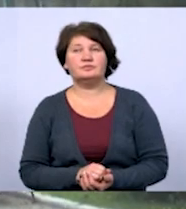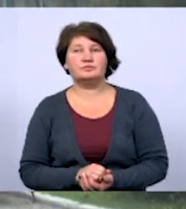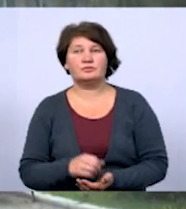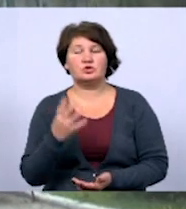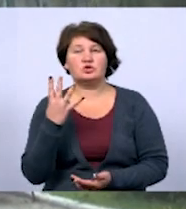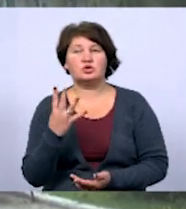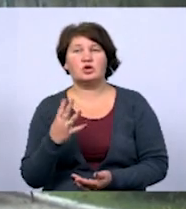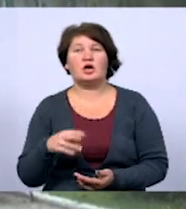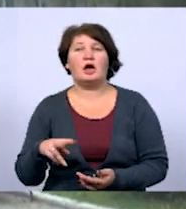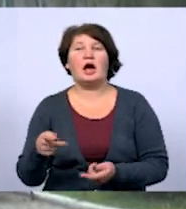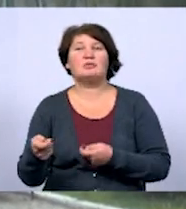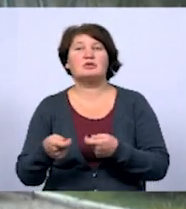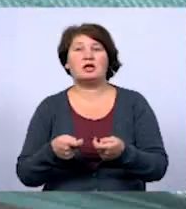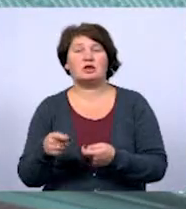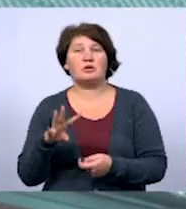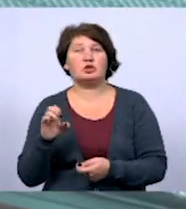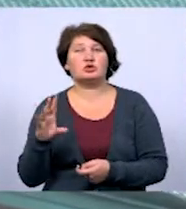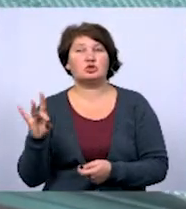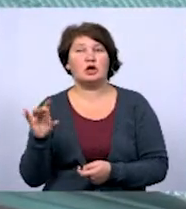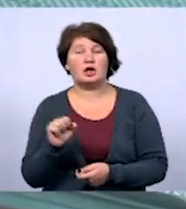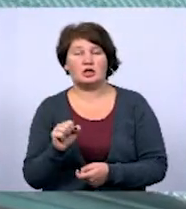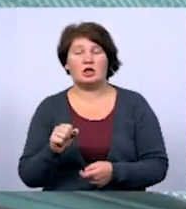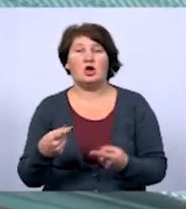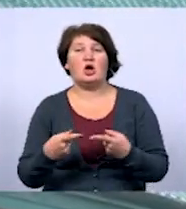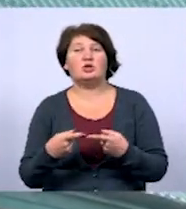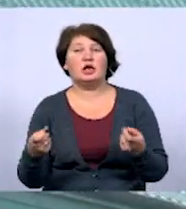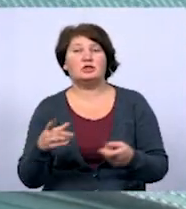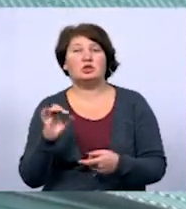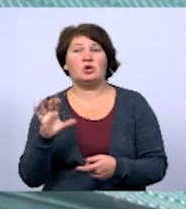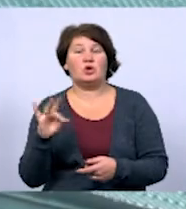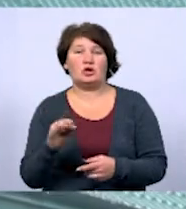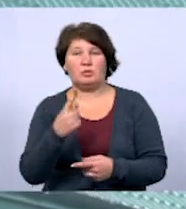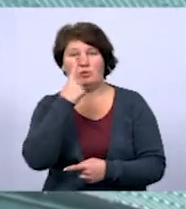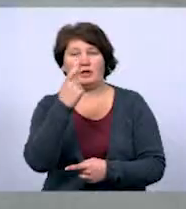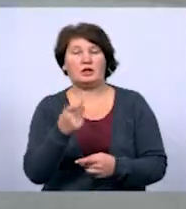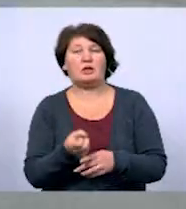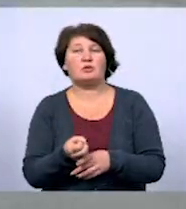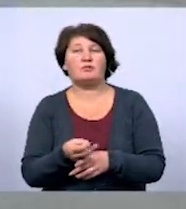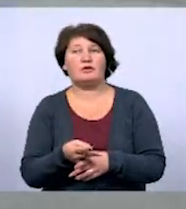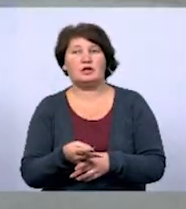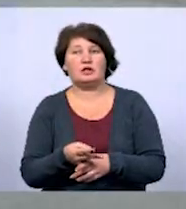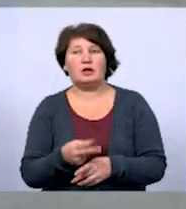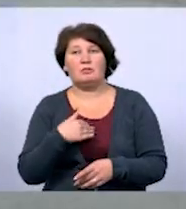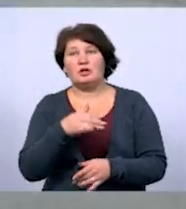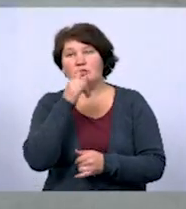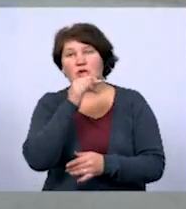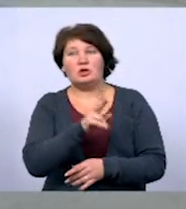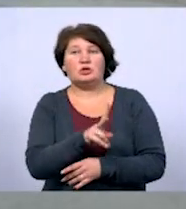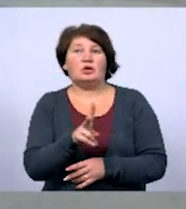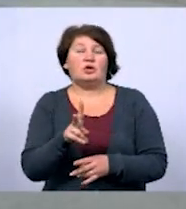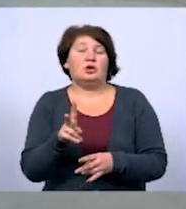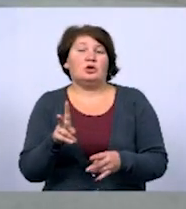Чотирьох адміністраторів та менеджера готелю «Резиденція Синьогора» попередили про звільнення. Мені не могли ніхто,